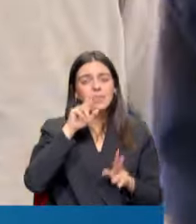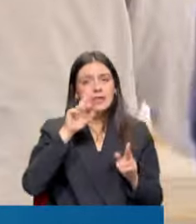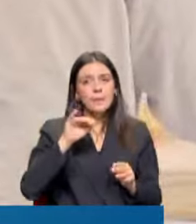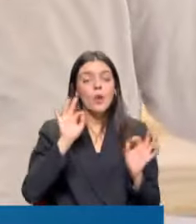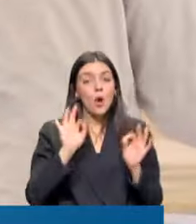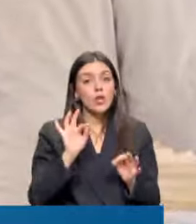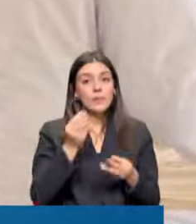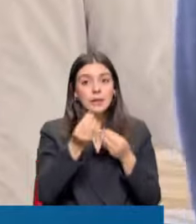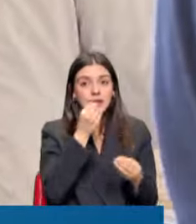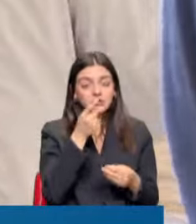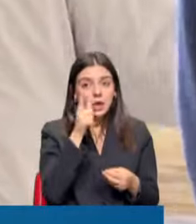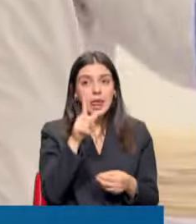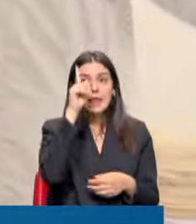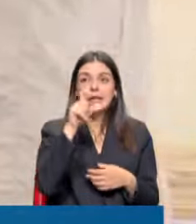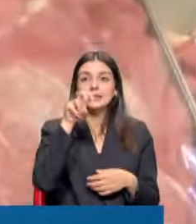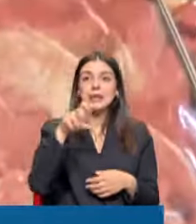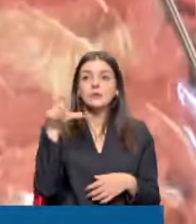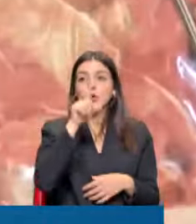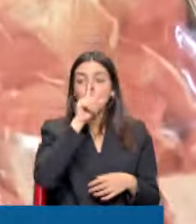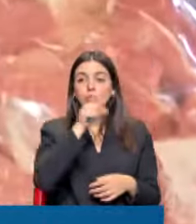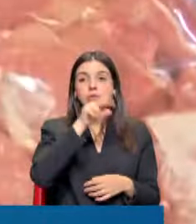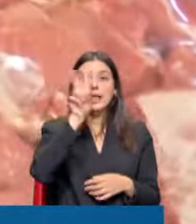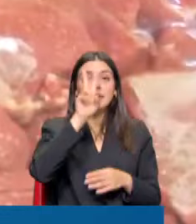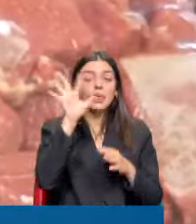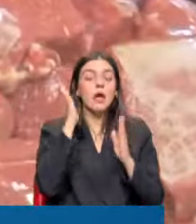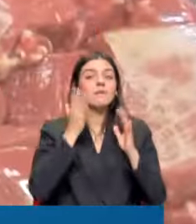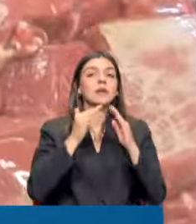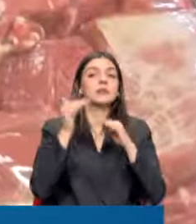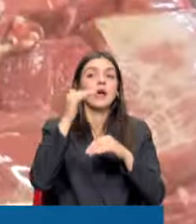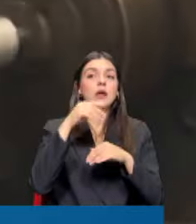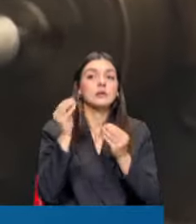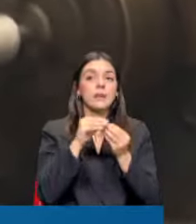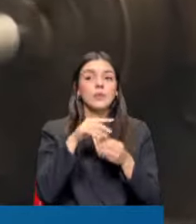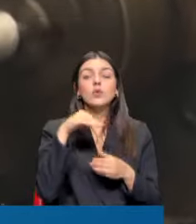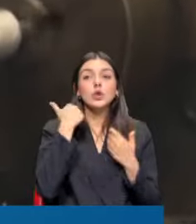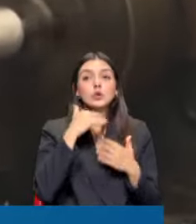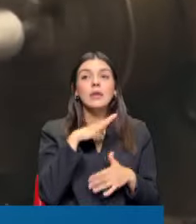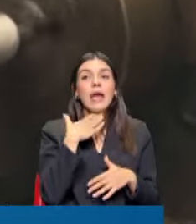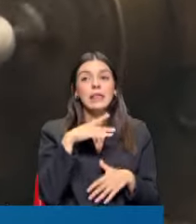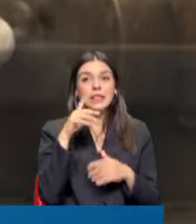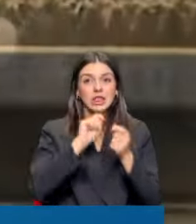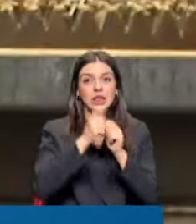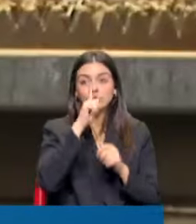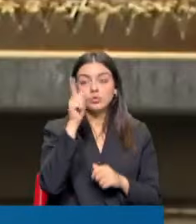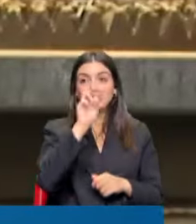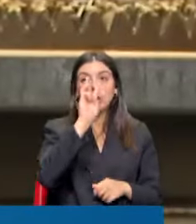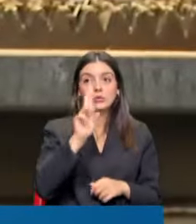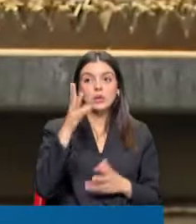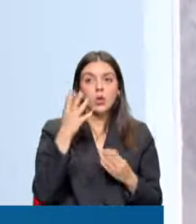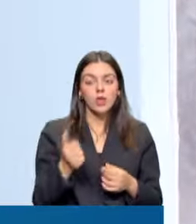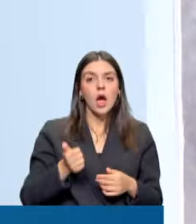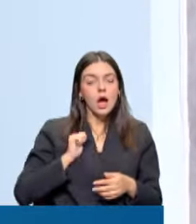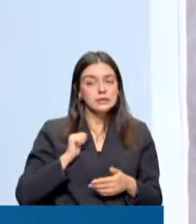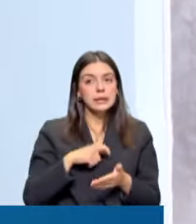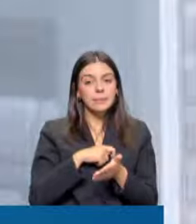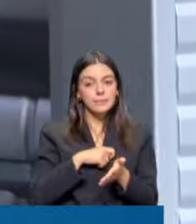ürünleri ilk 8 ayda %20'nin üzerinde zamlandı. Kuzu etinde değişim %37 oldu. Asgari ücretlinin,